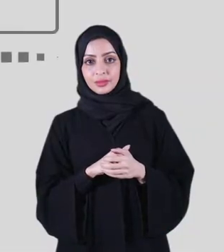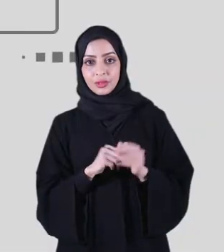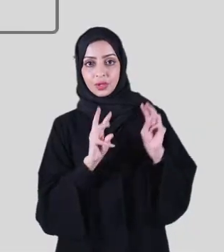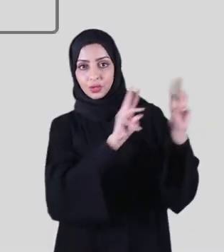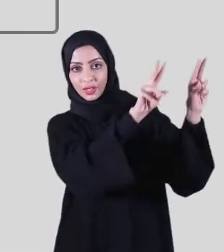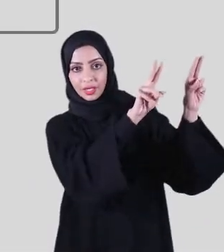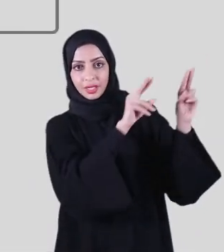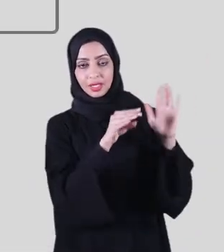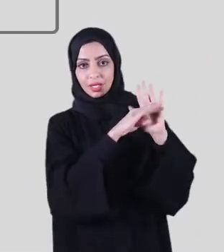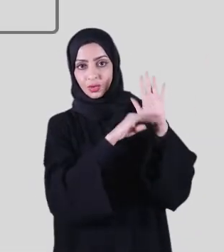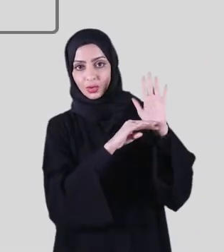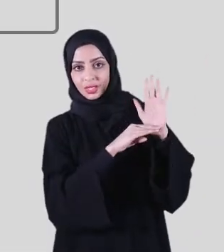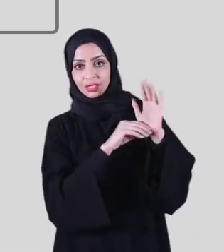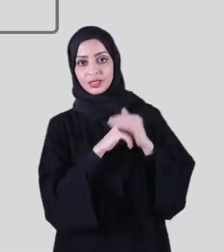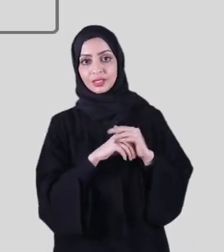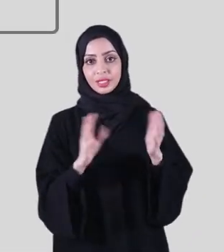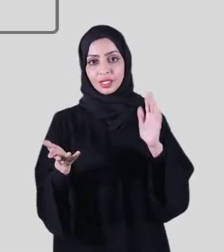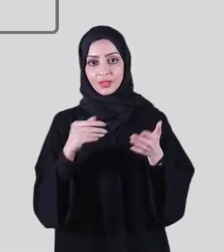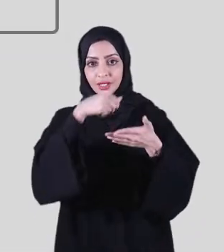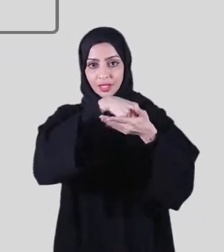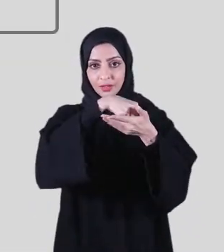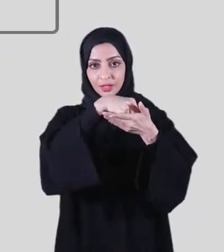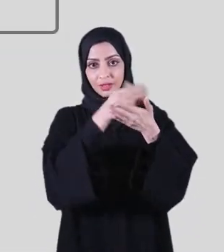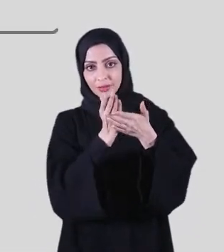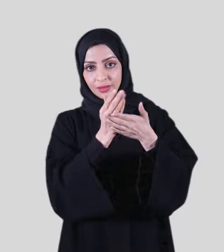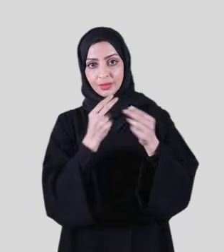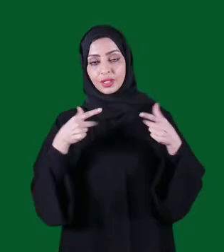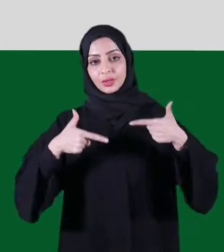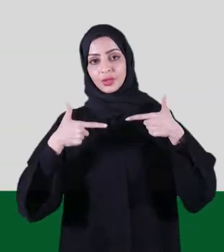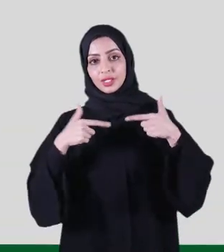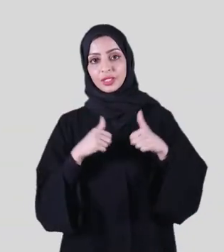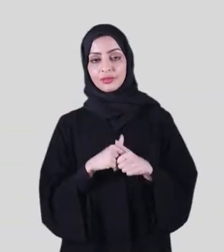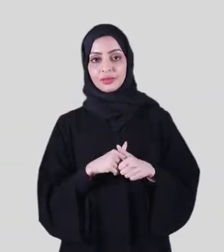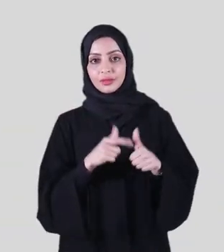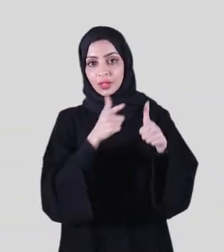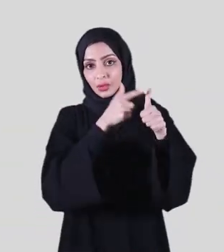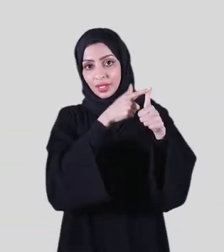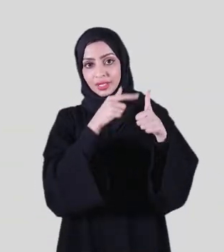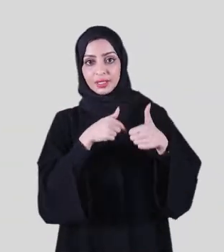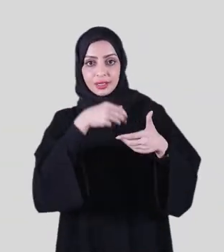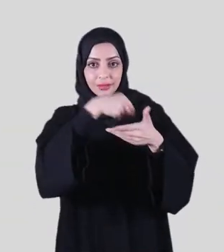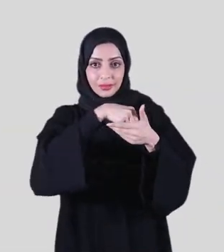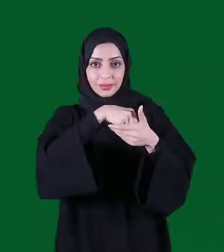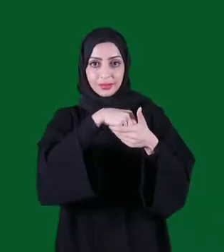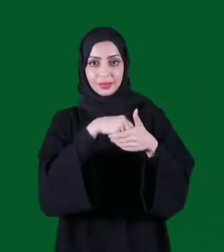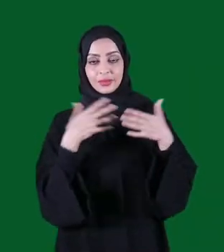وتوضح هذه الخطوات كيفية دفع الفاتورة إلكترونياً. الخيار الأول الدفع